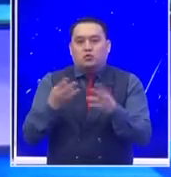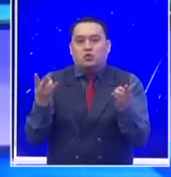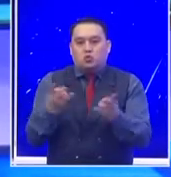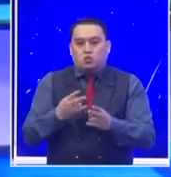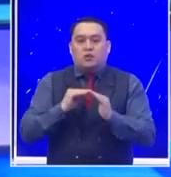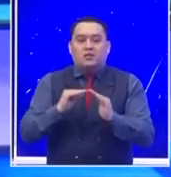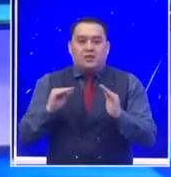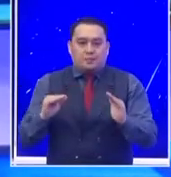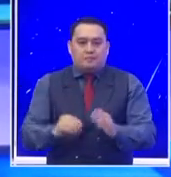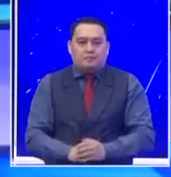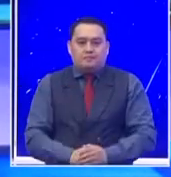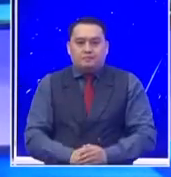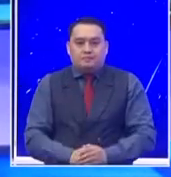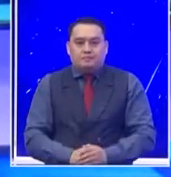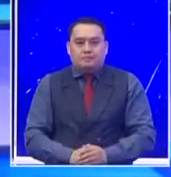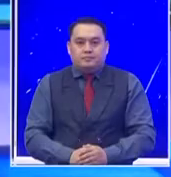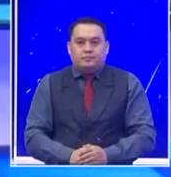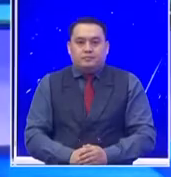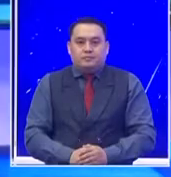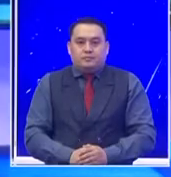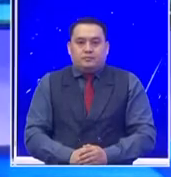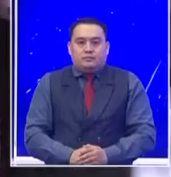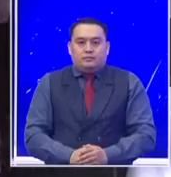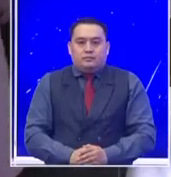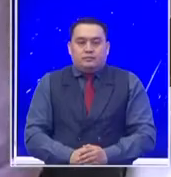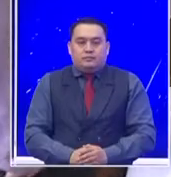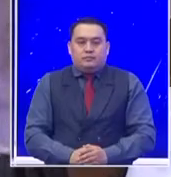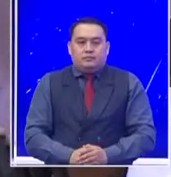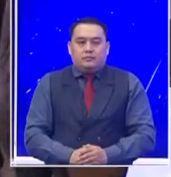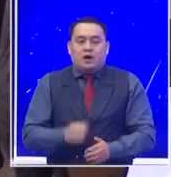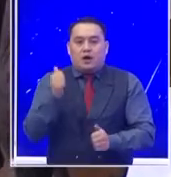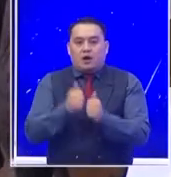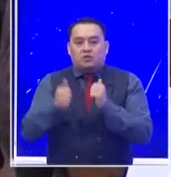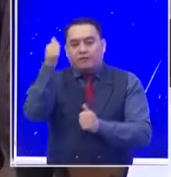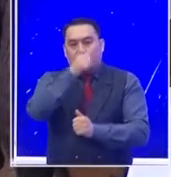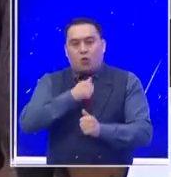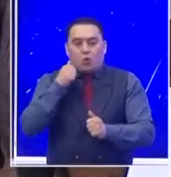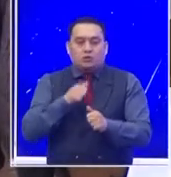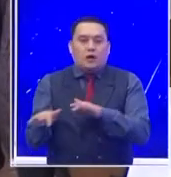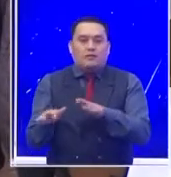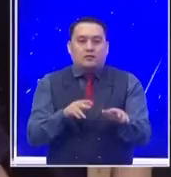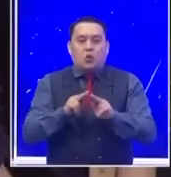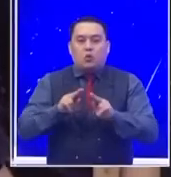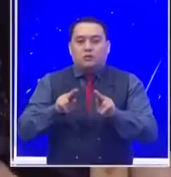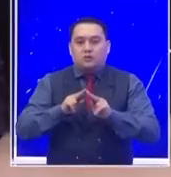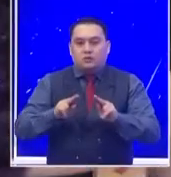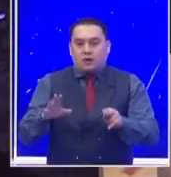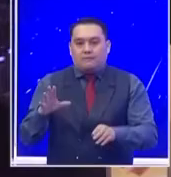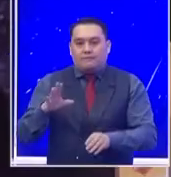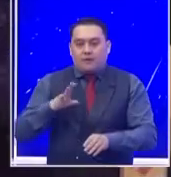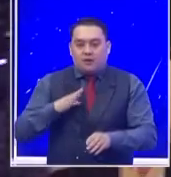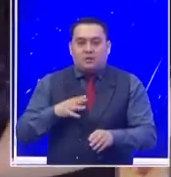ученикам подробности в следующем материале те же годы республиканской акции преподаватели ученики и их родители